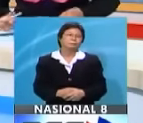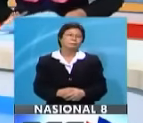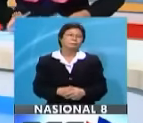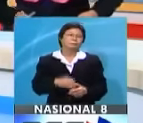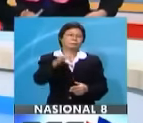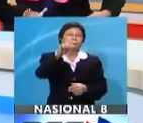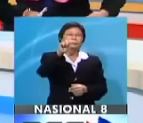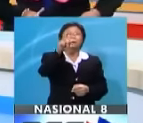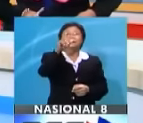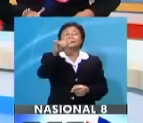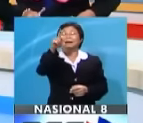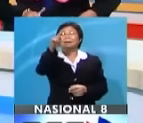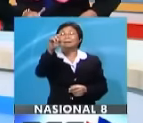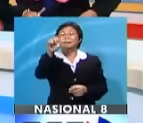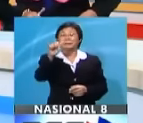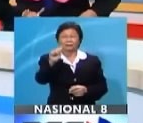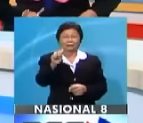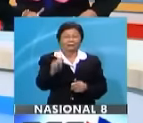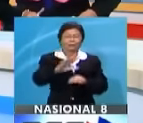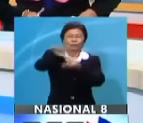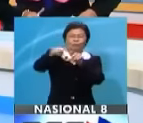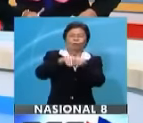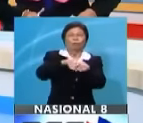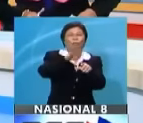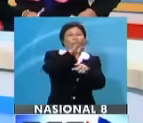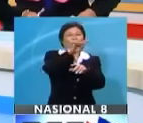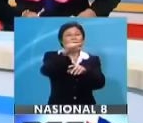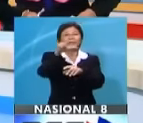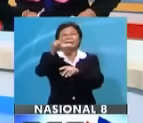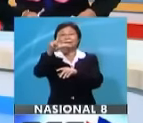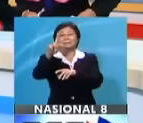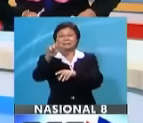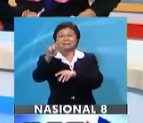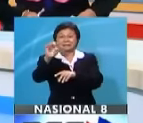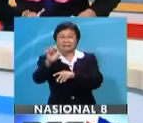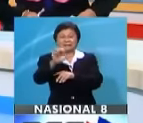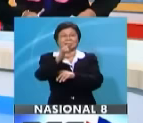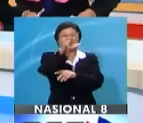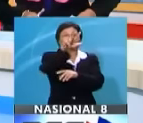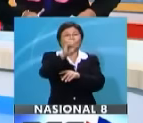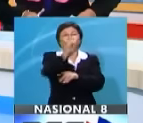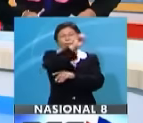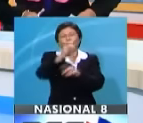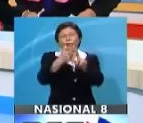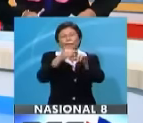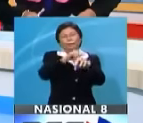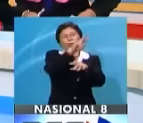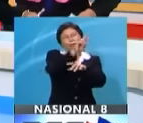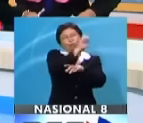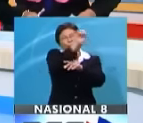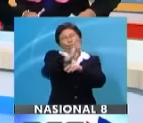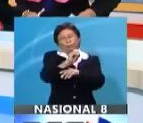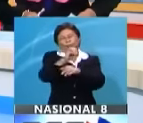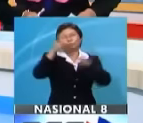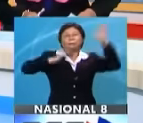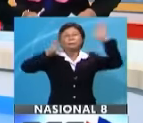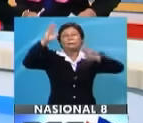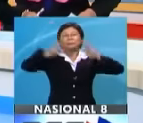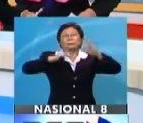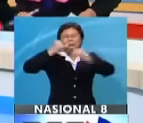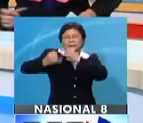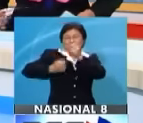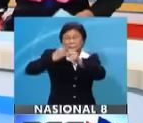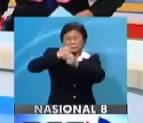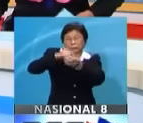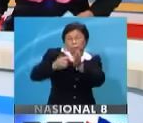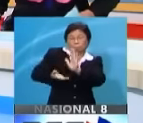Axiata Group Berhad menjangkakan peningkatan liputan 4G LTE sebanyak 35% daripada 20% populasi di Malaysia menjelang hujung tahun